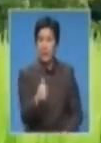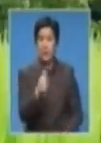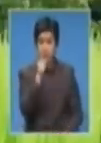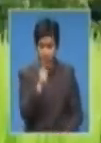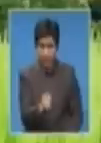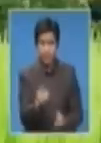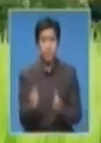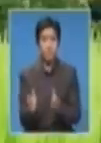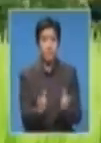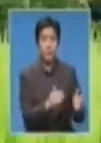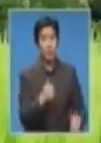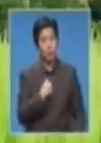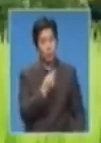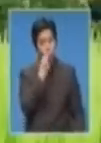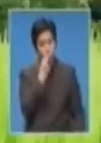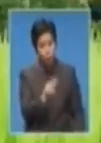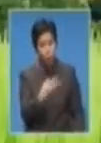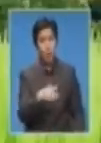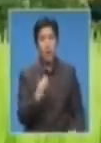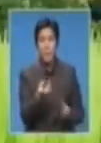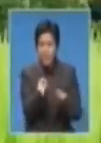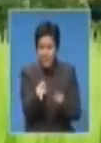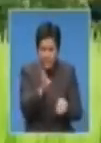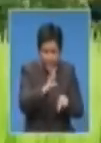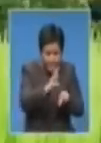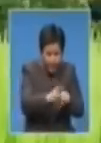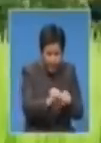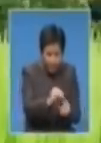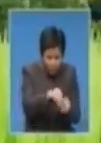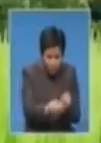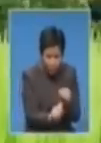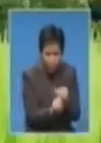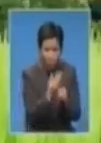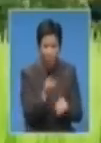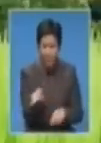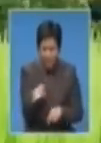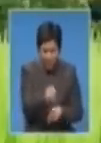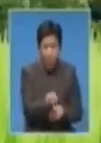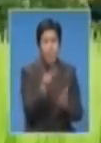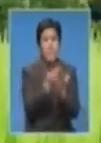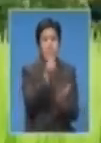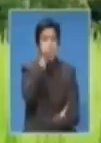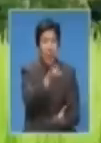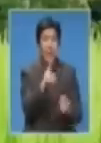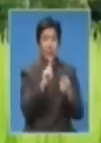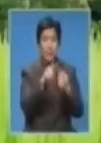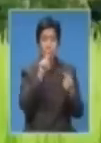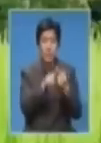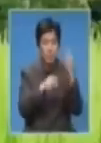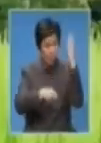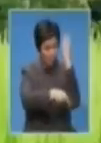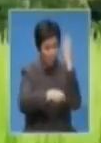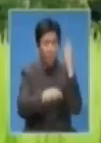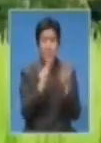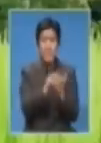ลดต้นทุนการผลิตนะครับผมดูแลหลายอย่างเมล็ดพันธุ์ก็แพงนะสองก็คือเรื่องปุ๋ยแพง